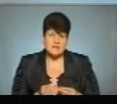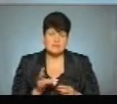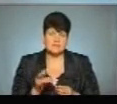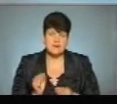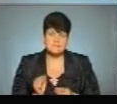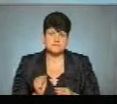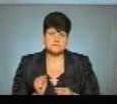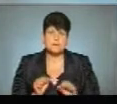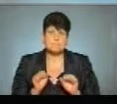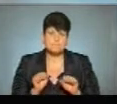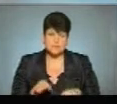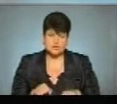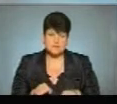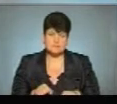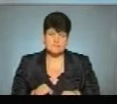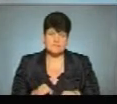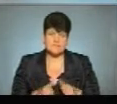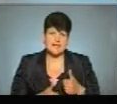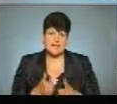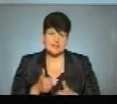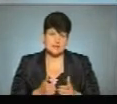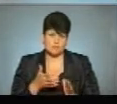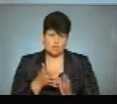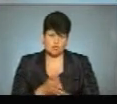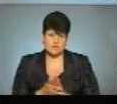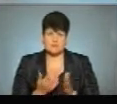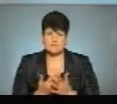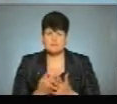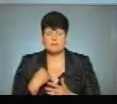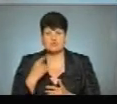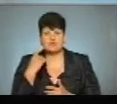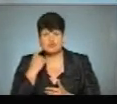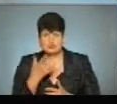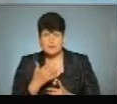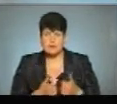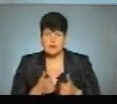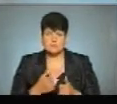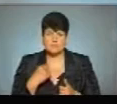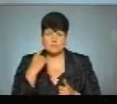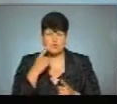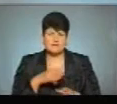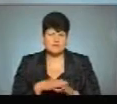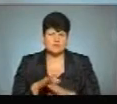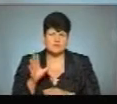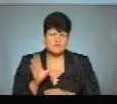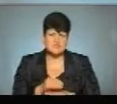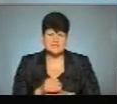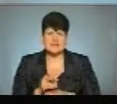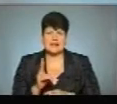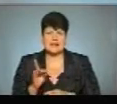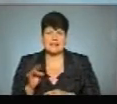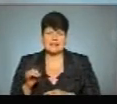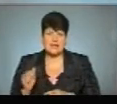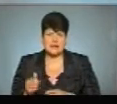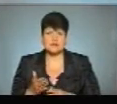на можливість, ну, тобто на рейтинг прозорості. Наприклад, ми почули, от по рейтингу ми, здається, виконали вже всі критерії, які там